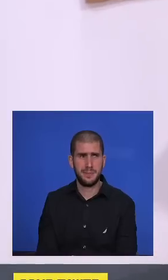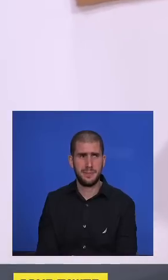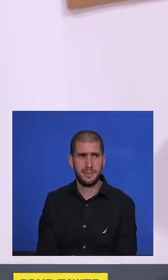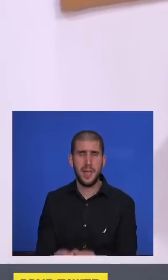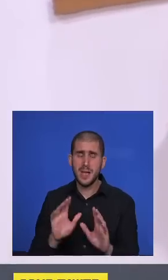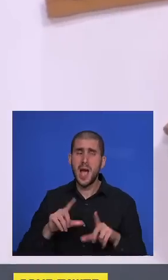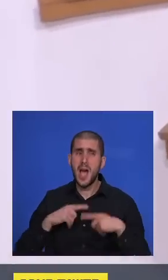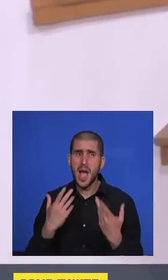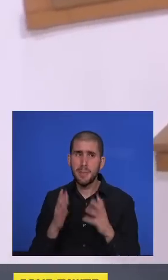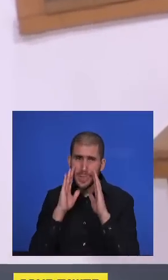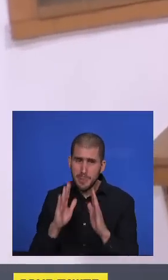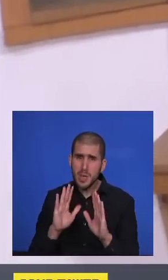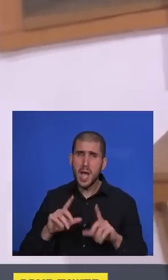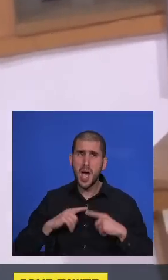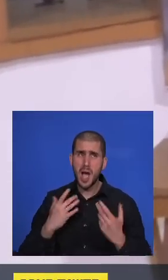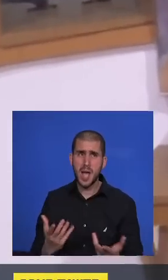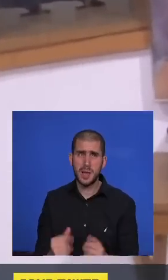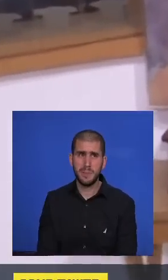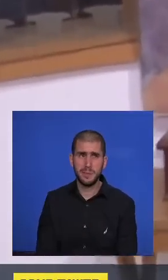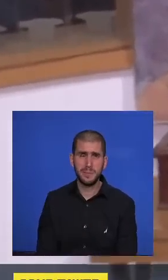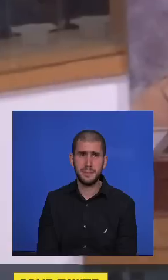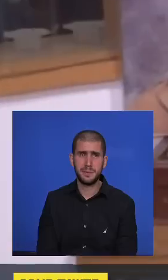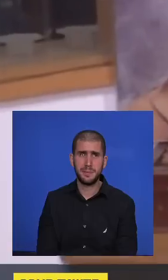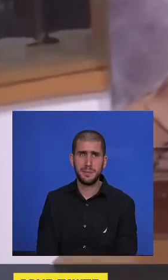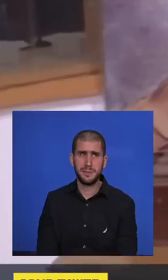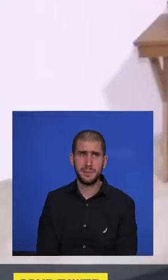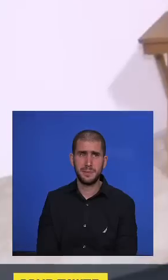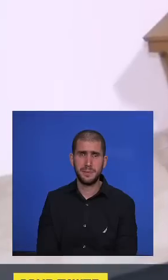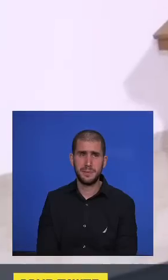ככה החיים, תאמינו לי, ככה החיים.